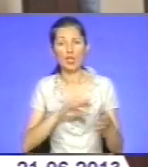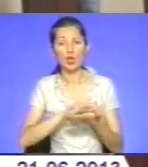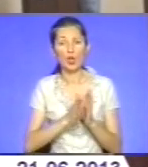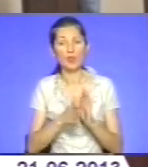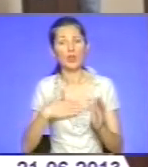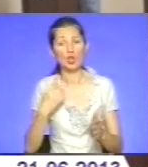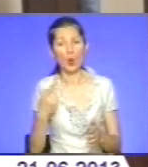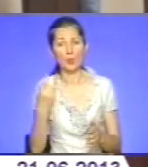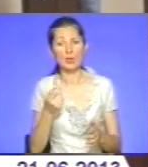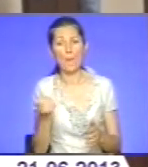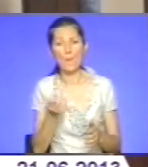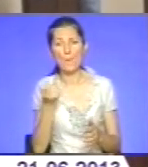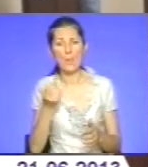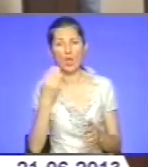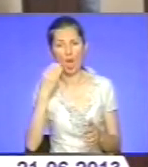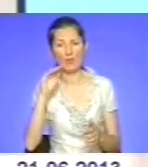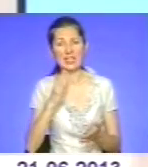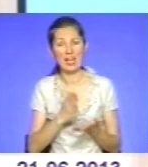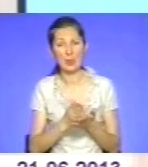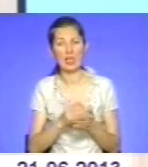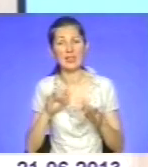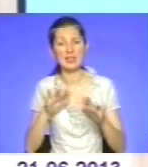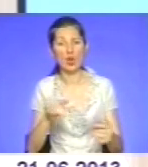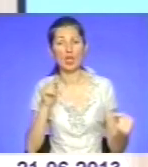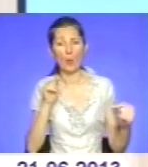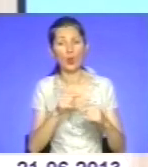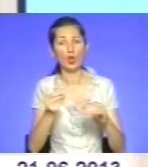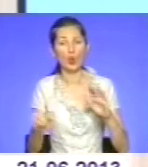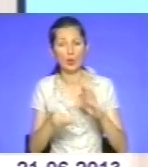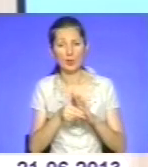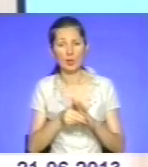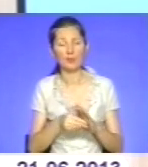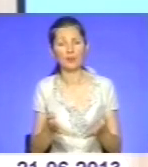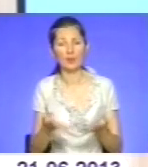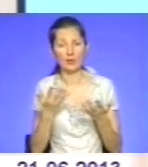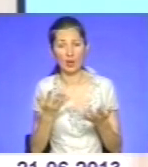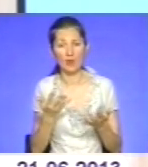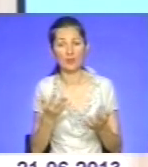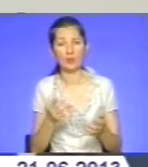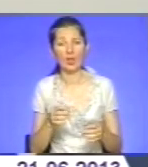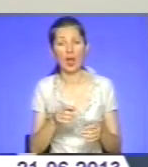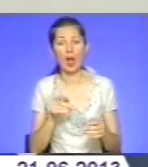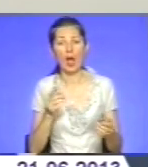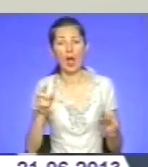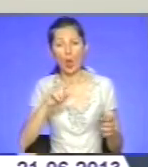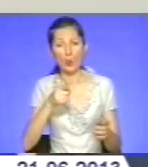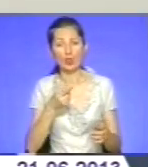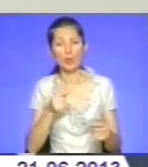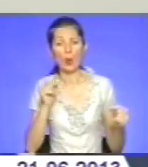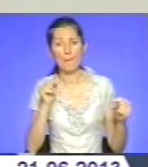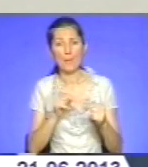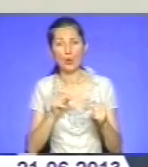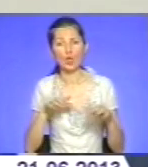є заходи протидії корупційним проявам. Неналежного застосування можливостей нового законодавства потребує протидія організованій